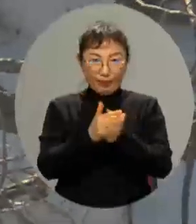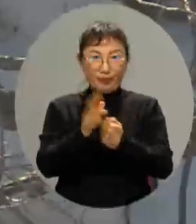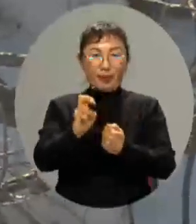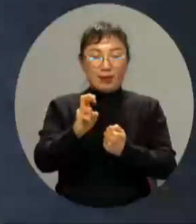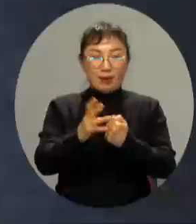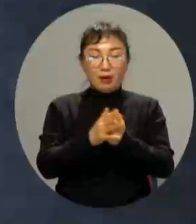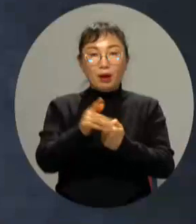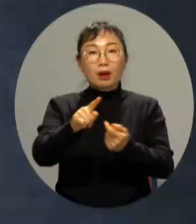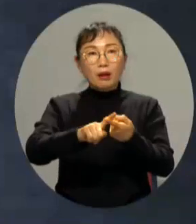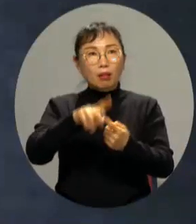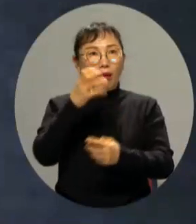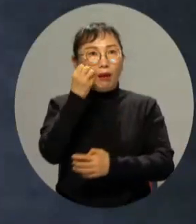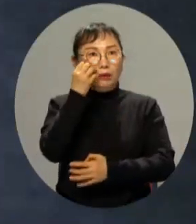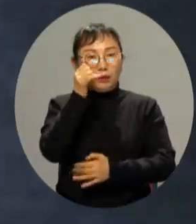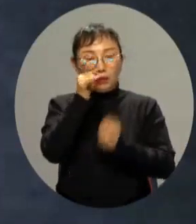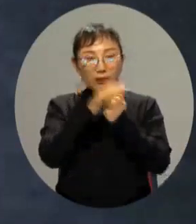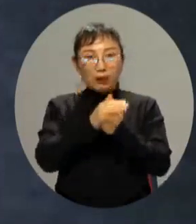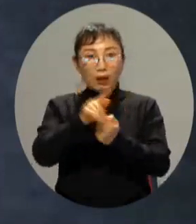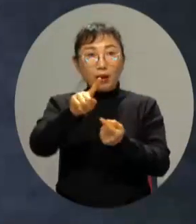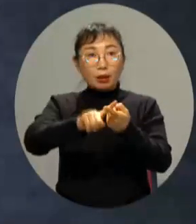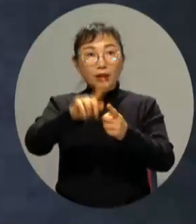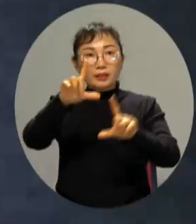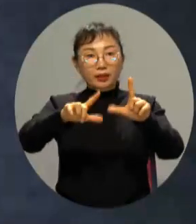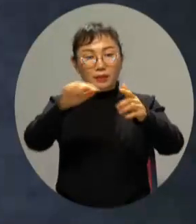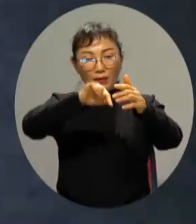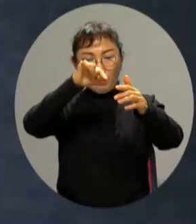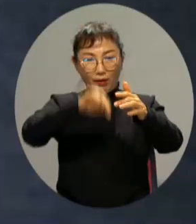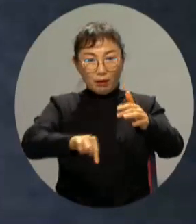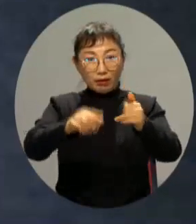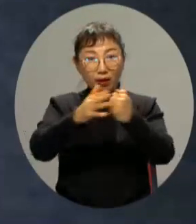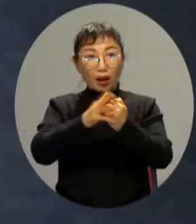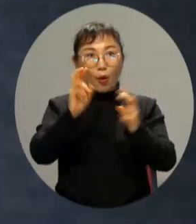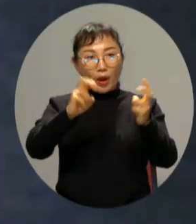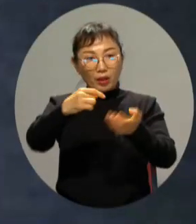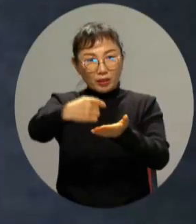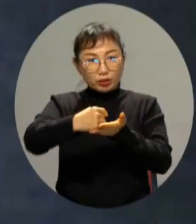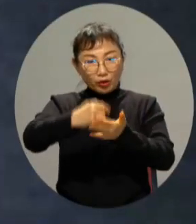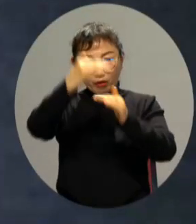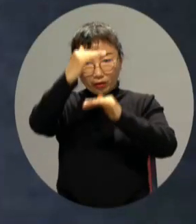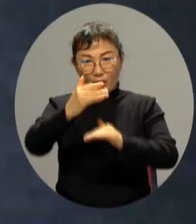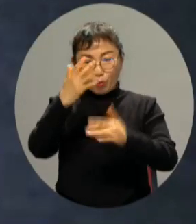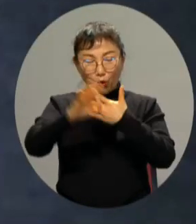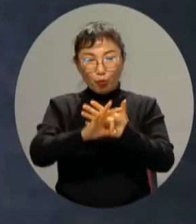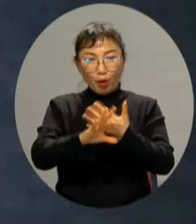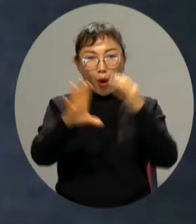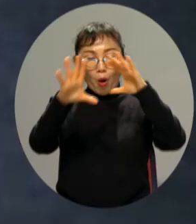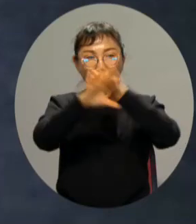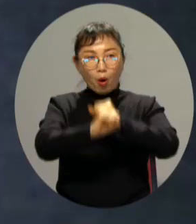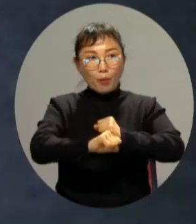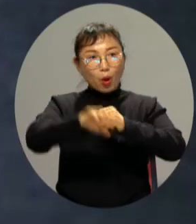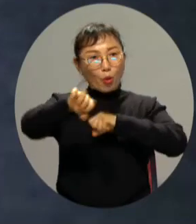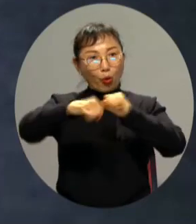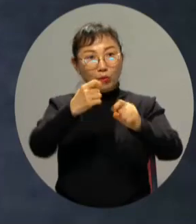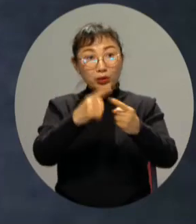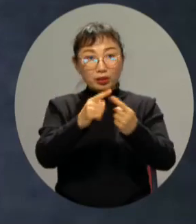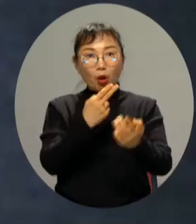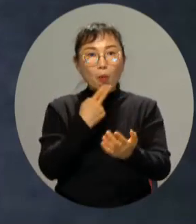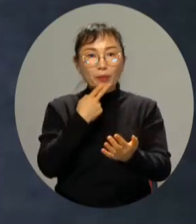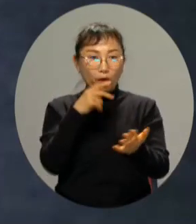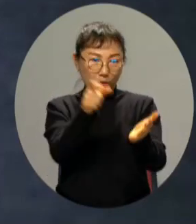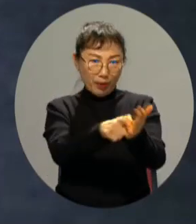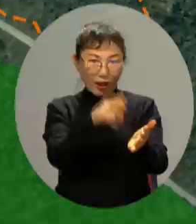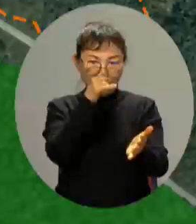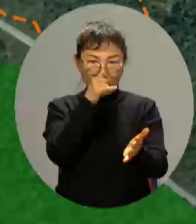있습니다. 생태자연도 하향 조정을 위해 업체 측이 제출한 이의 신청서에는 멸종위기 종이 발견되지 않았다고 표시돼